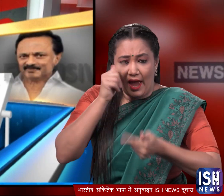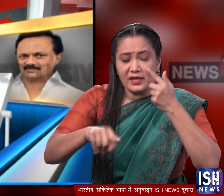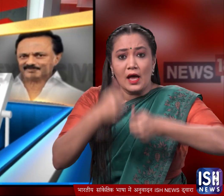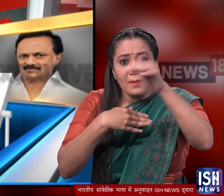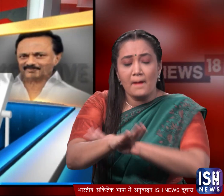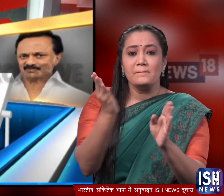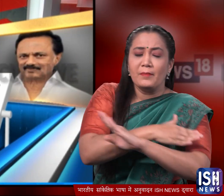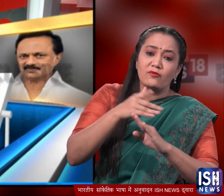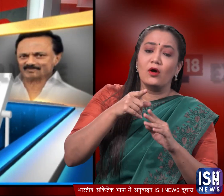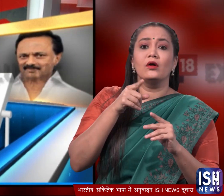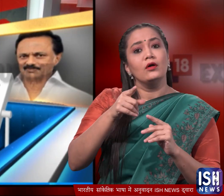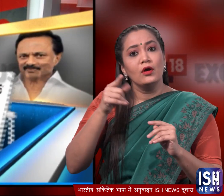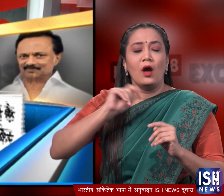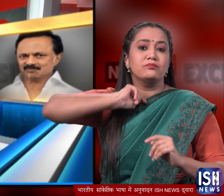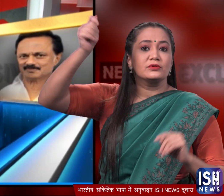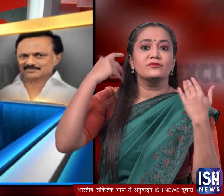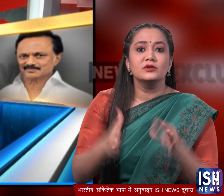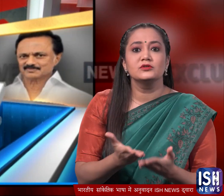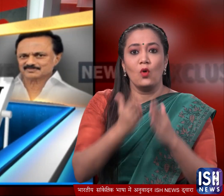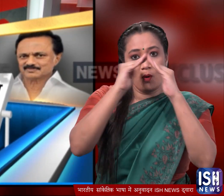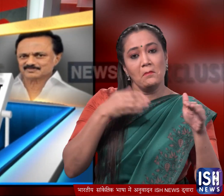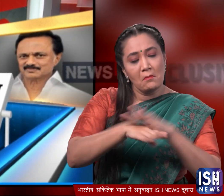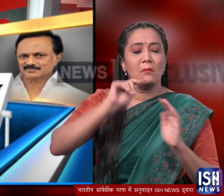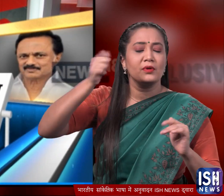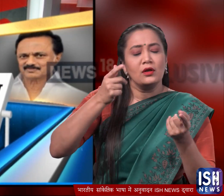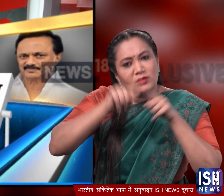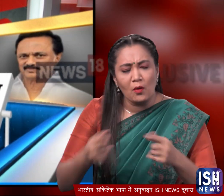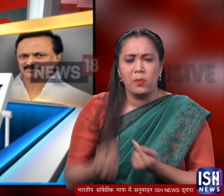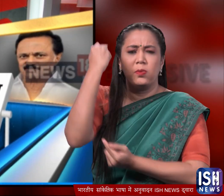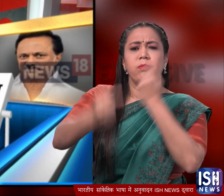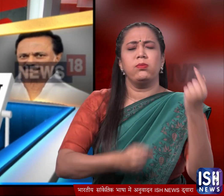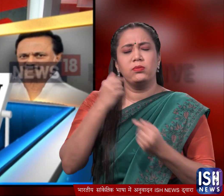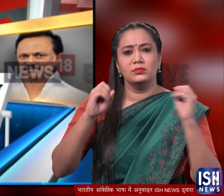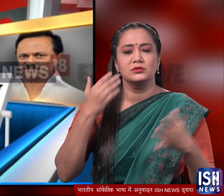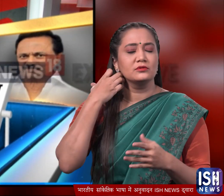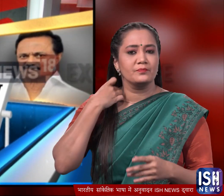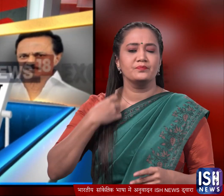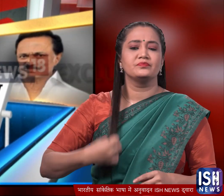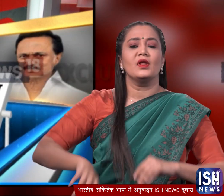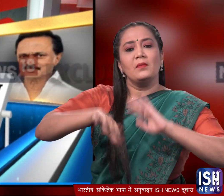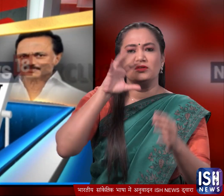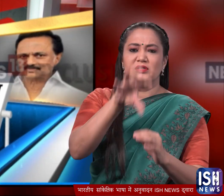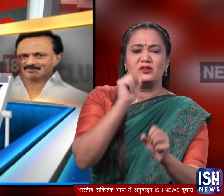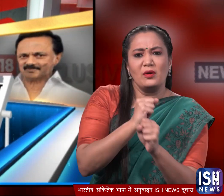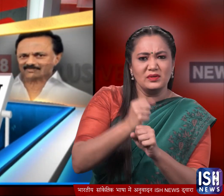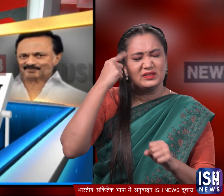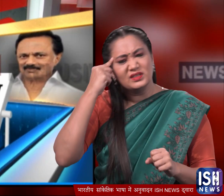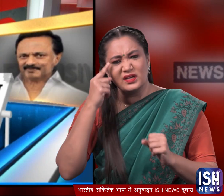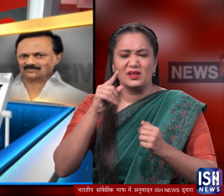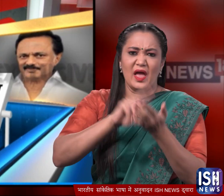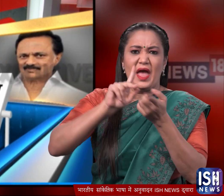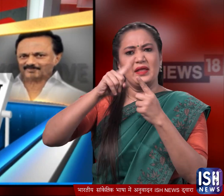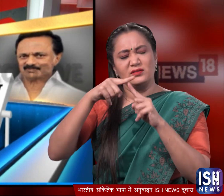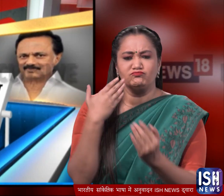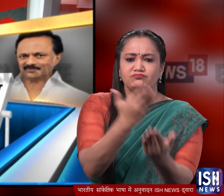में खुदकुशी कर ली, जिसके बाद इस मामले ने फिर तूर पकड़ लिया और वहां खूब सियासी घमासान मचा। इसके बाद राज्य सरकार नीट परीक्षा के खिलाफ